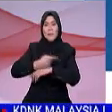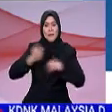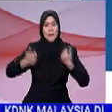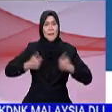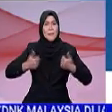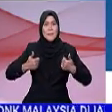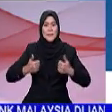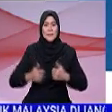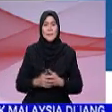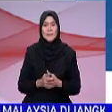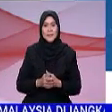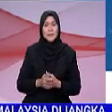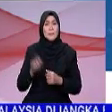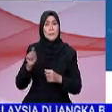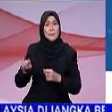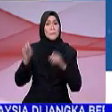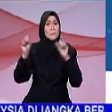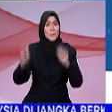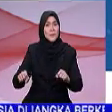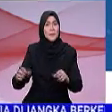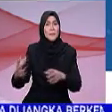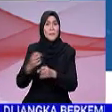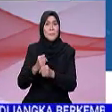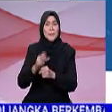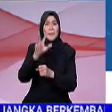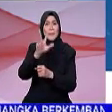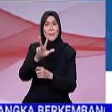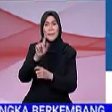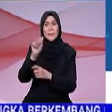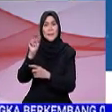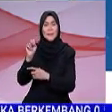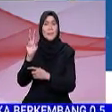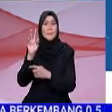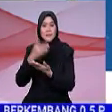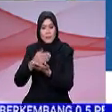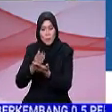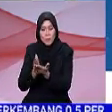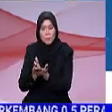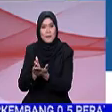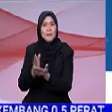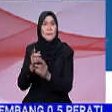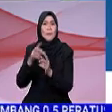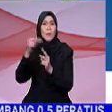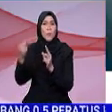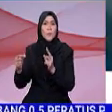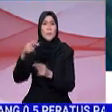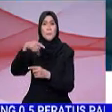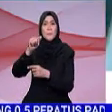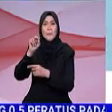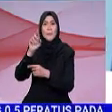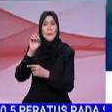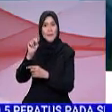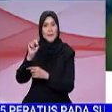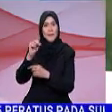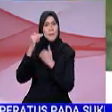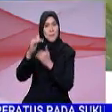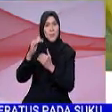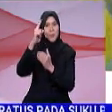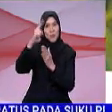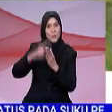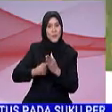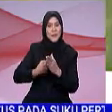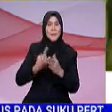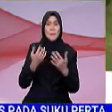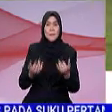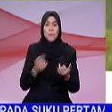raya. Kini mereka mampu menghasilkan 3 tan ketupat daun pandan dalam tempoh sebulan. Manakala untuk